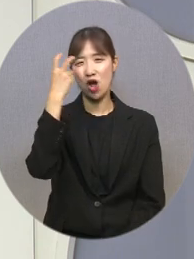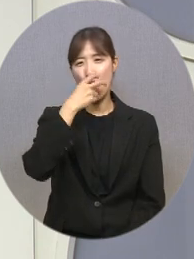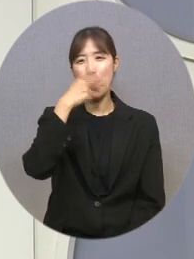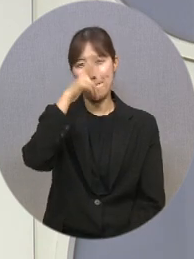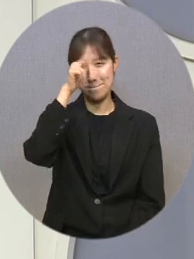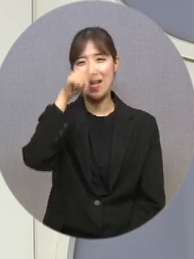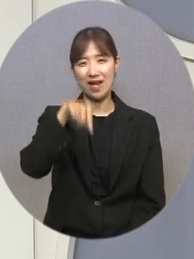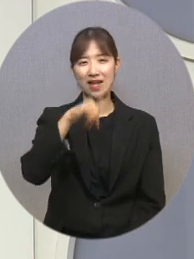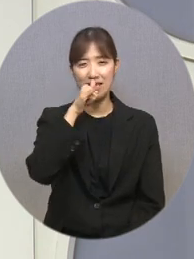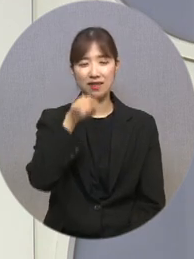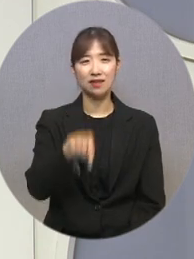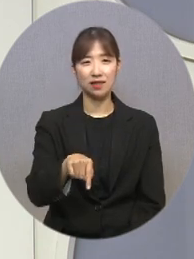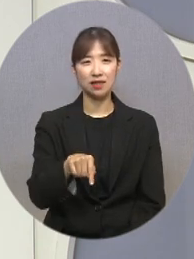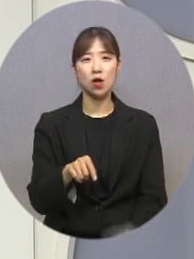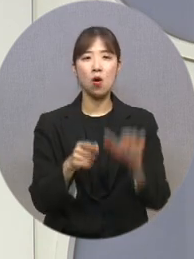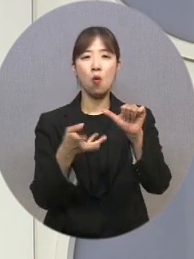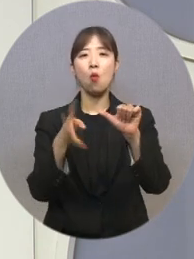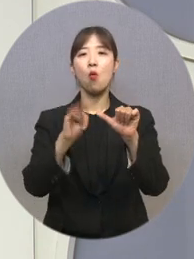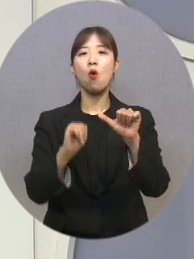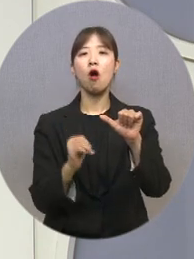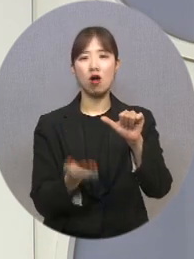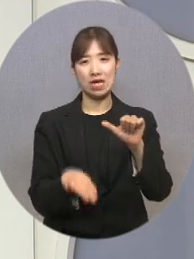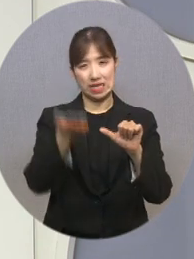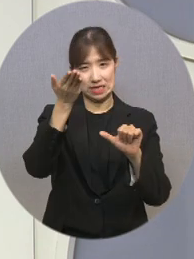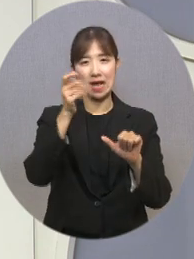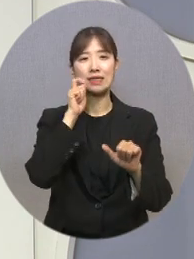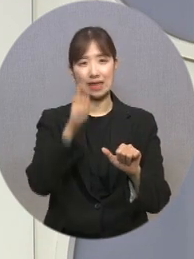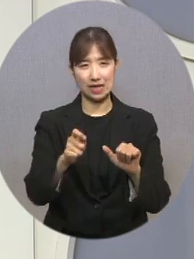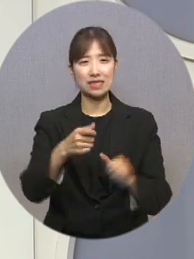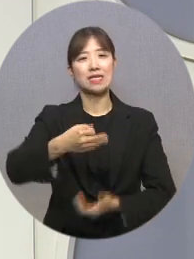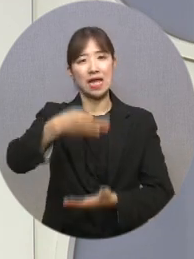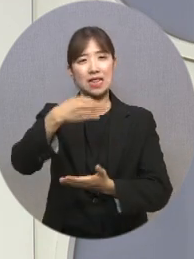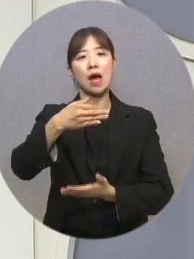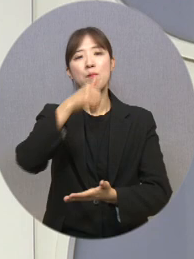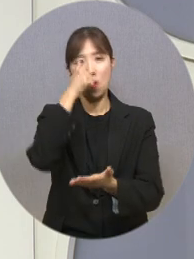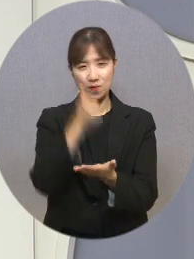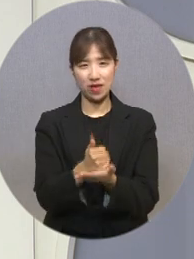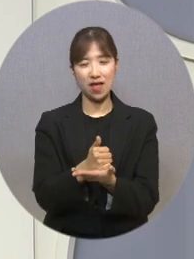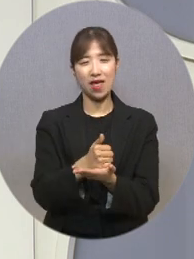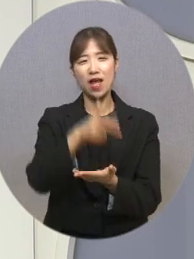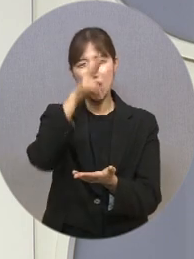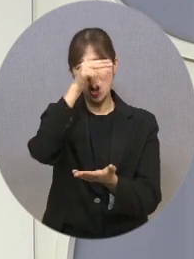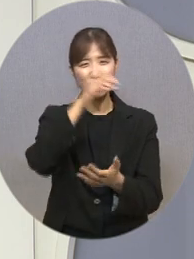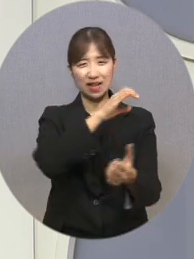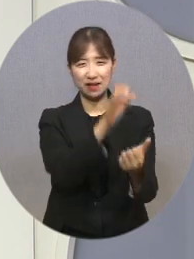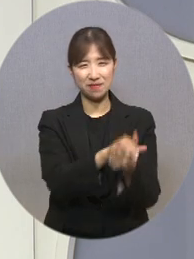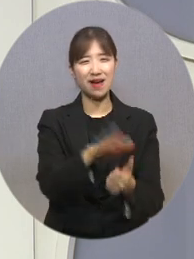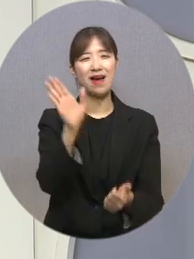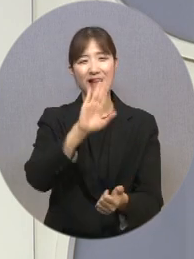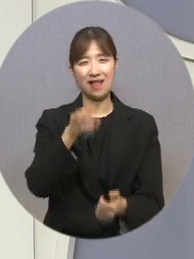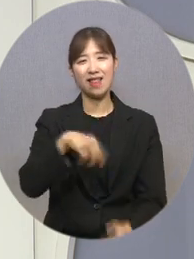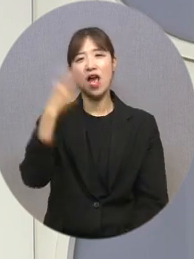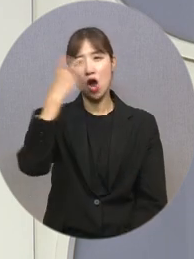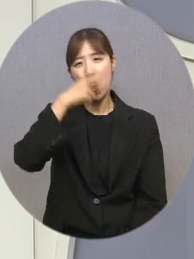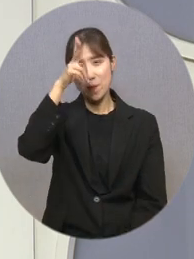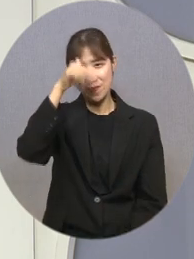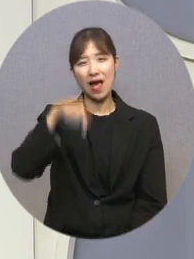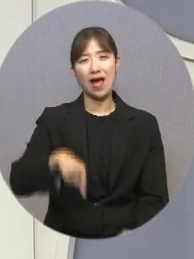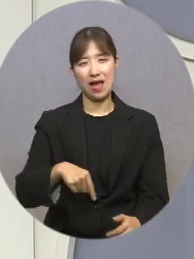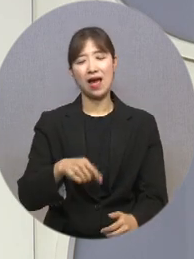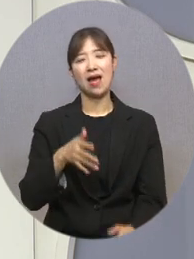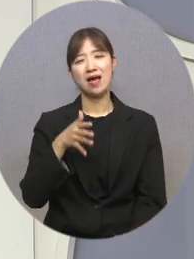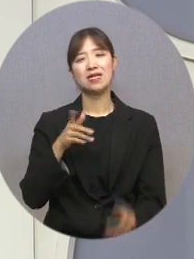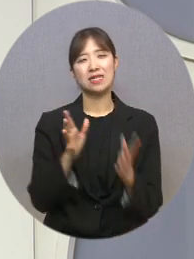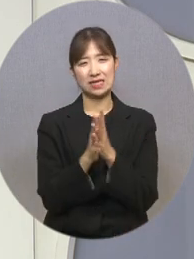이제 5억 이상 그 사기라든지 재산범죄를 갖다가 경찰로 지휘를 안 하고 예. 검사실에서 직접 하든지 아니면